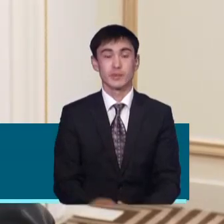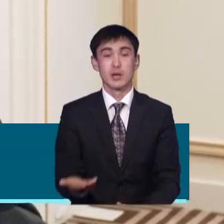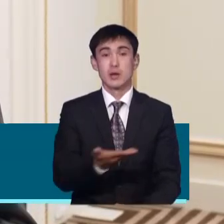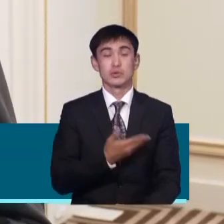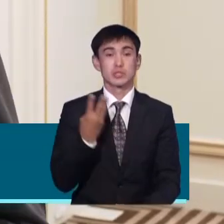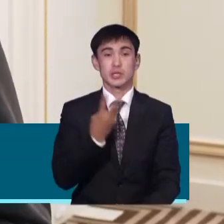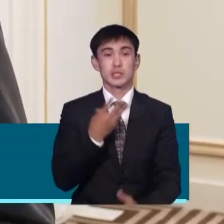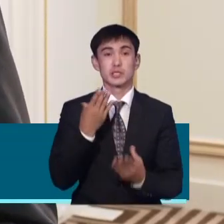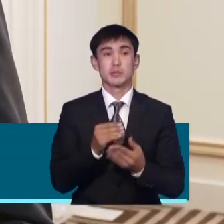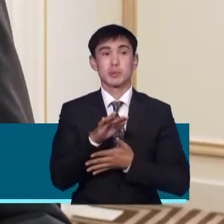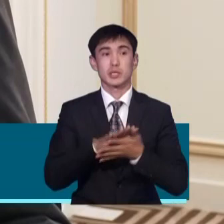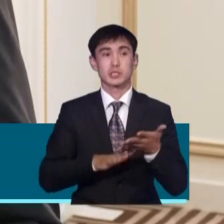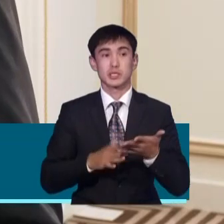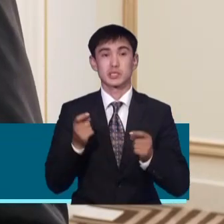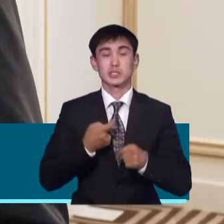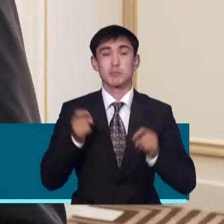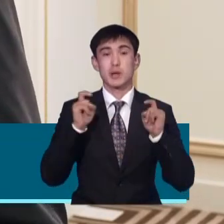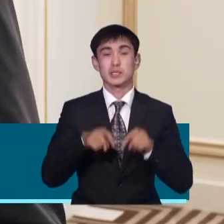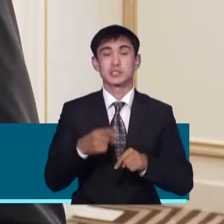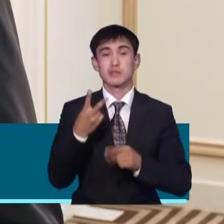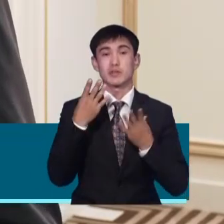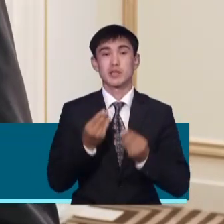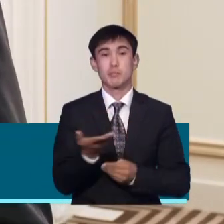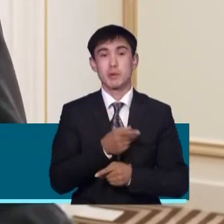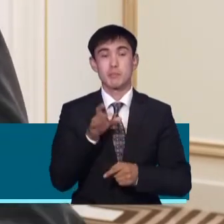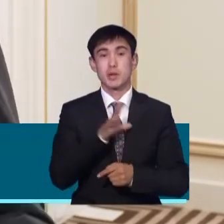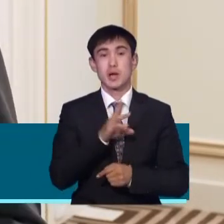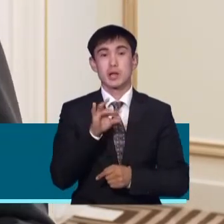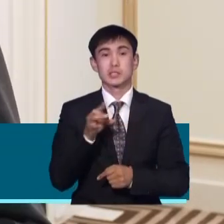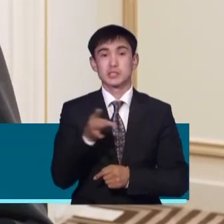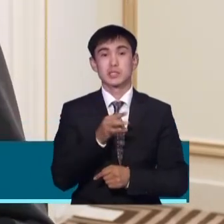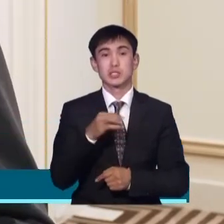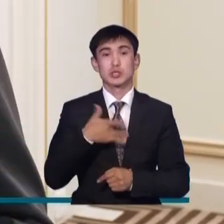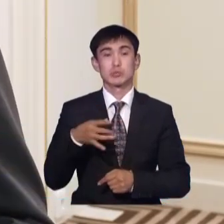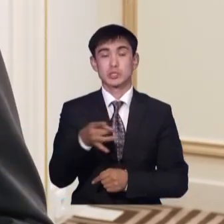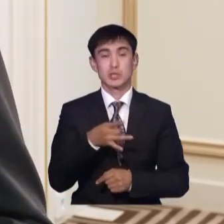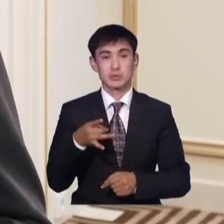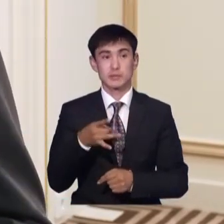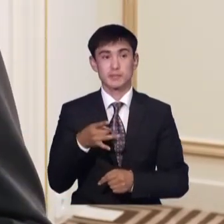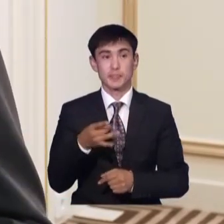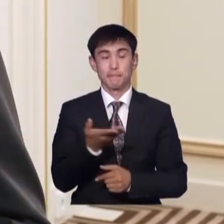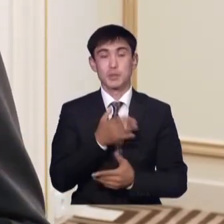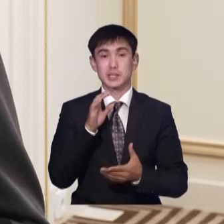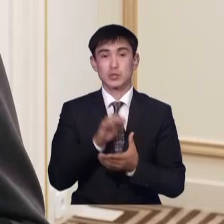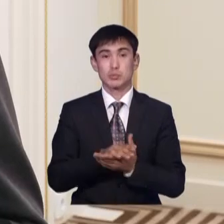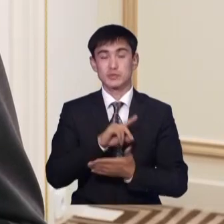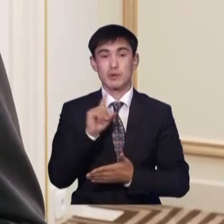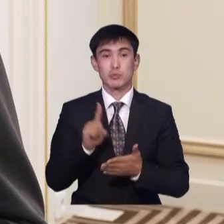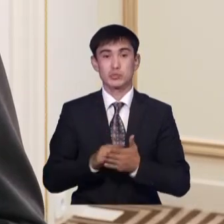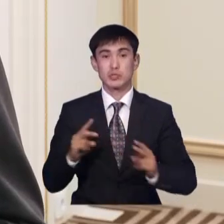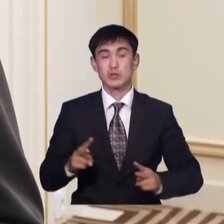Вот уже третий день продолжается наша поездка. За 2 дня мы посетили Карасайский и Жамбылские районы. Мы ознакомились с